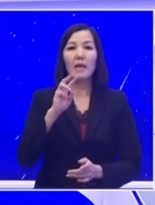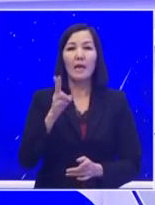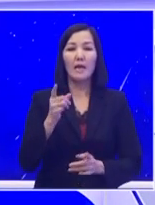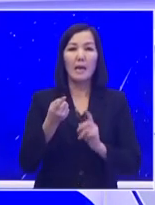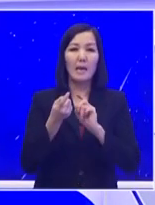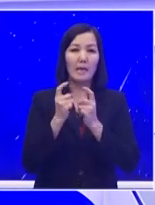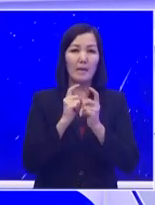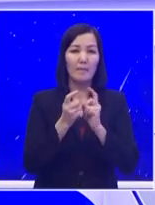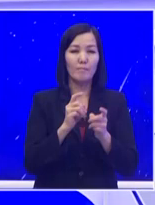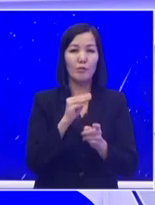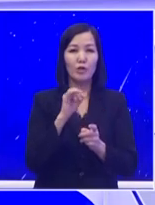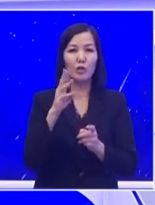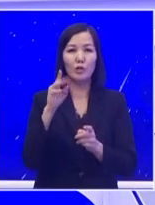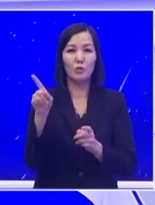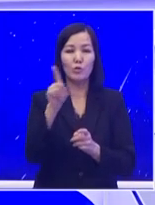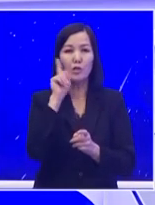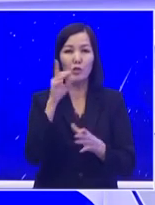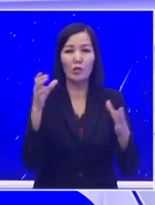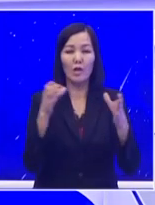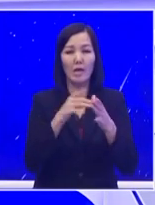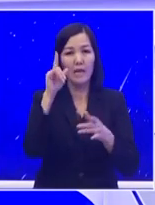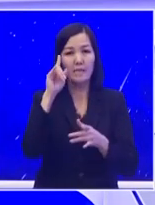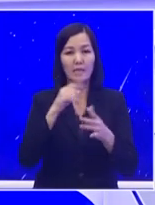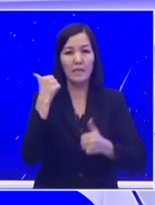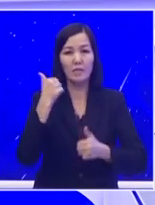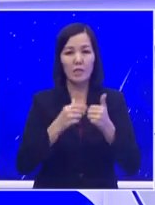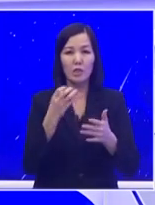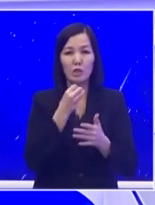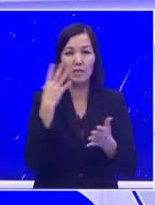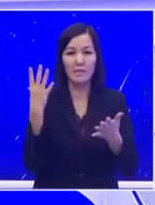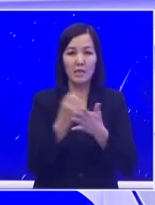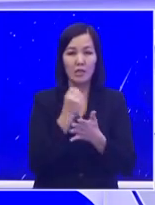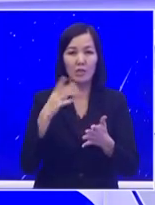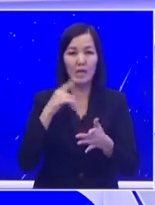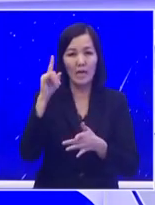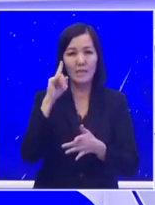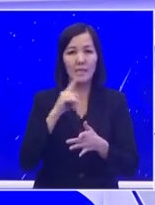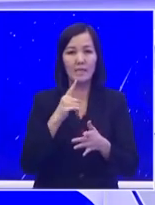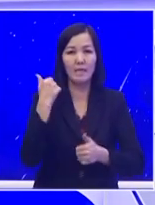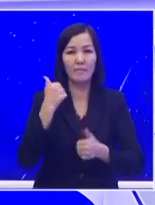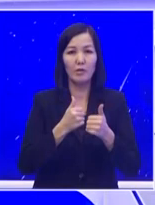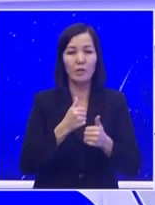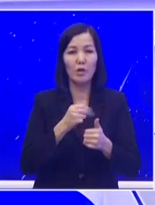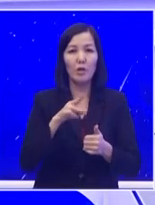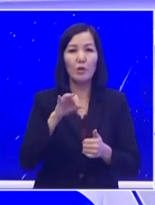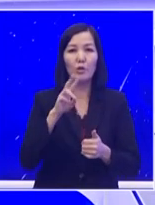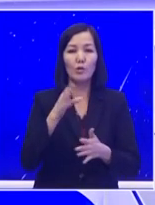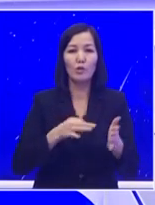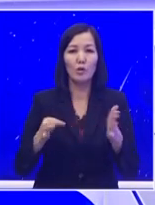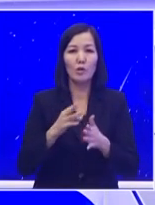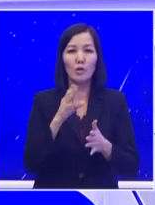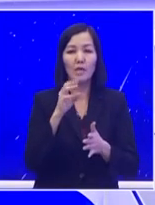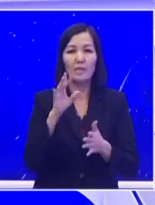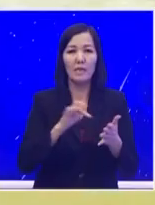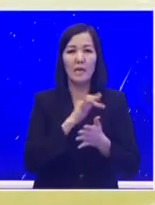Грек-рим күресінен Жетісу өңірінің жасөспірімдер құрамасы ел чемпионатында жақсы нәтижеге қол жеткізді. Қазақстан біріншілігі Түркістан облысындағы